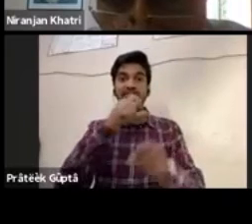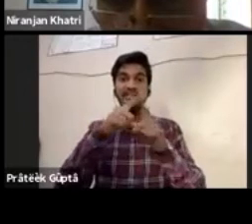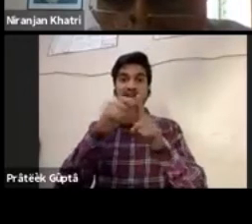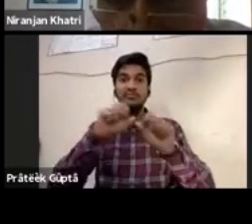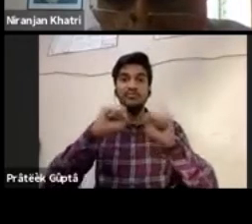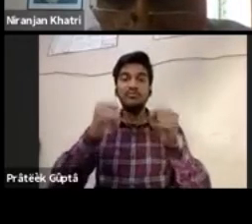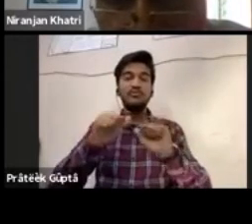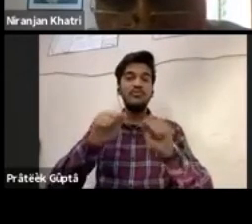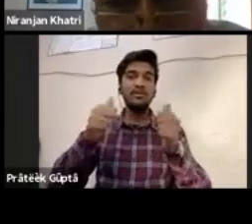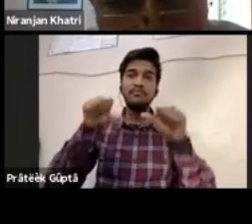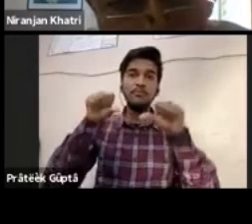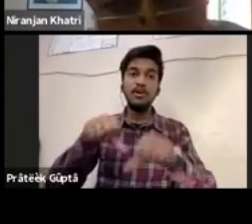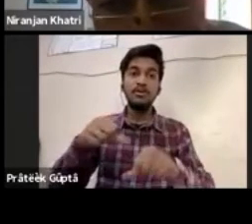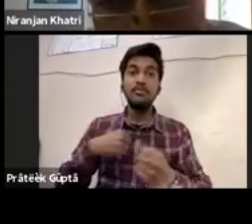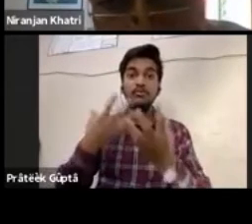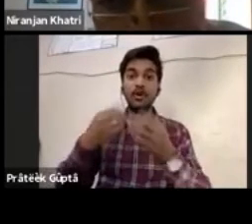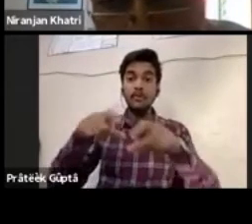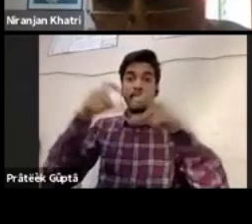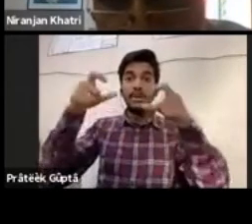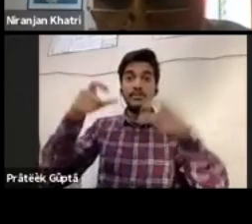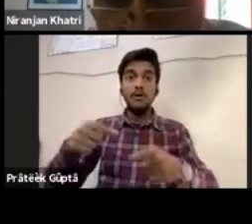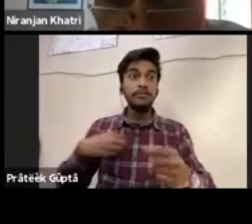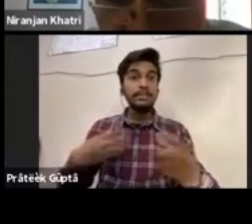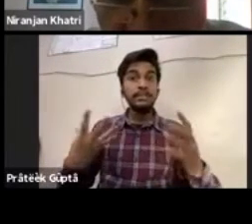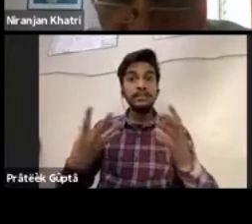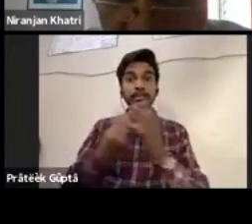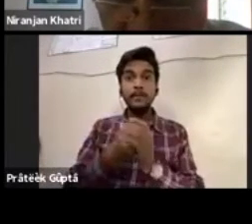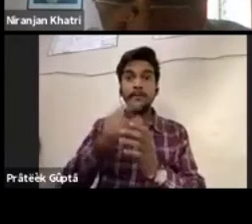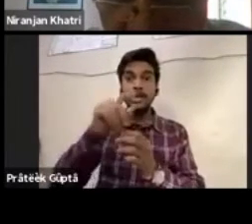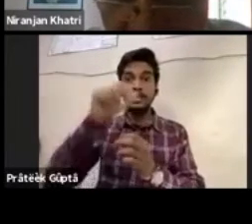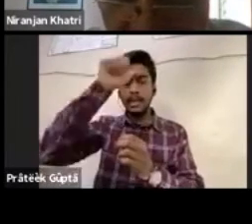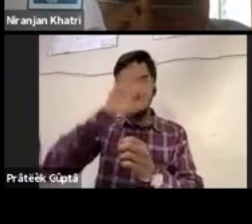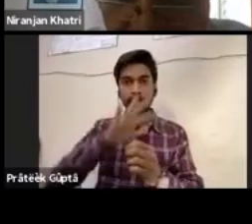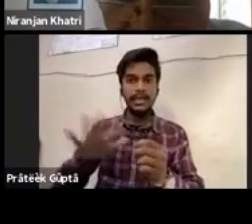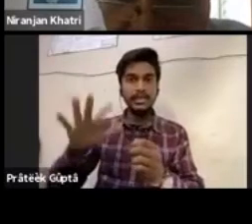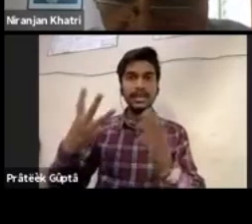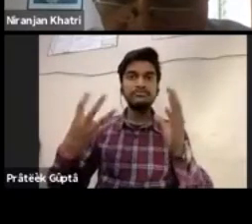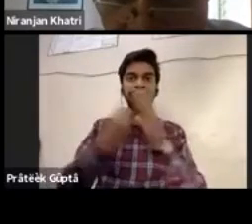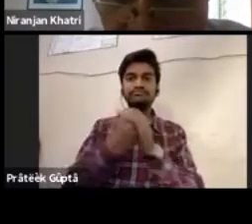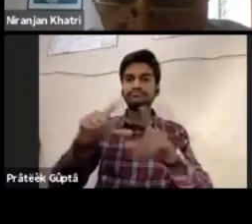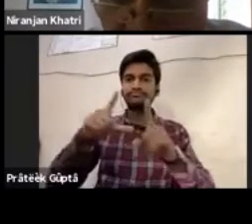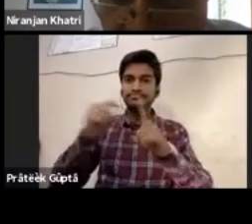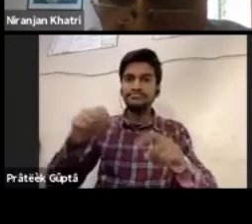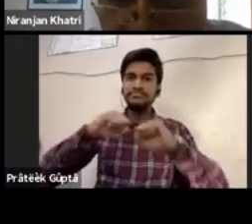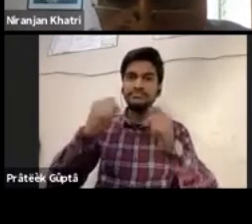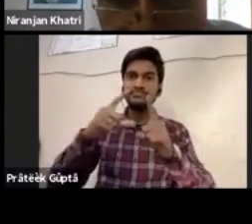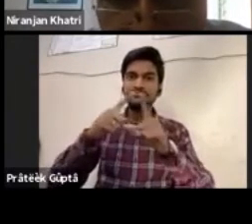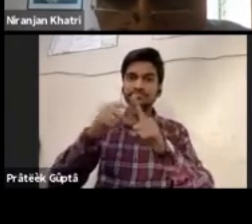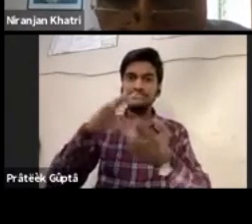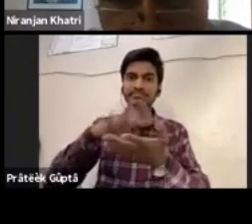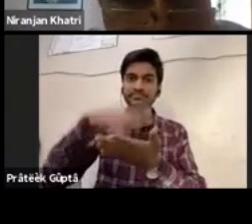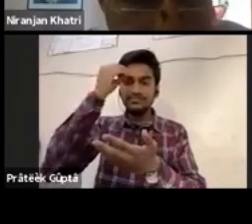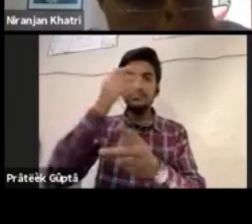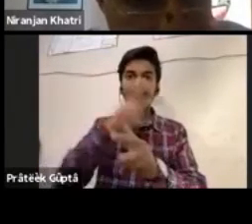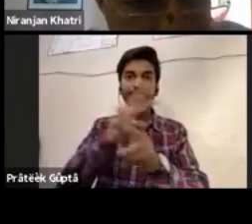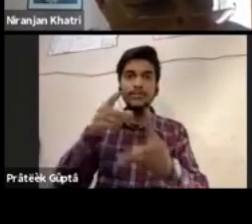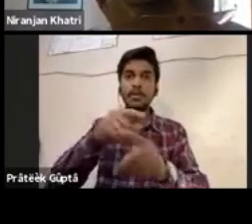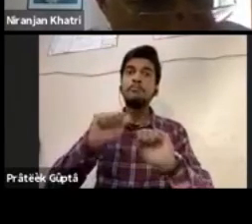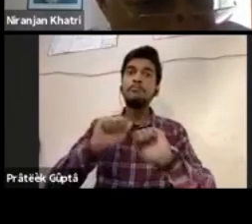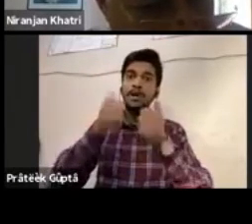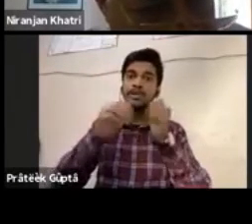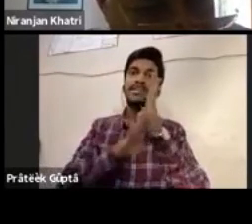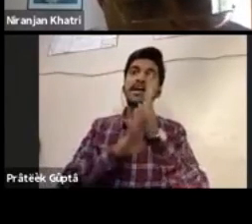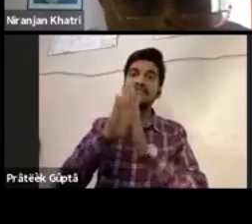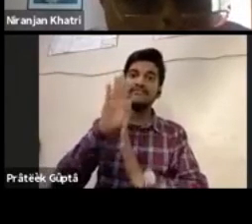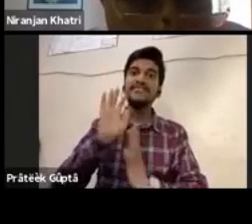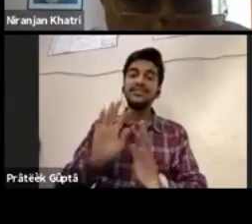there'll also be a platform where people can put out their voice and sounds. Abha ji ne बहुत ही अच्छा angle दिया